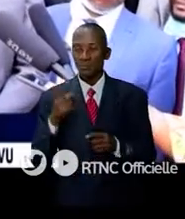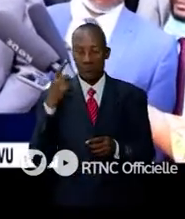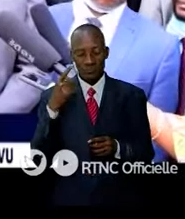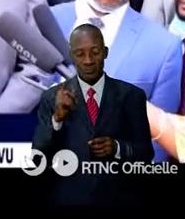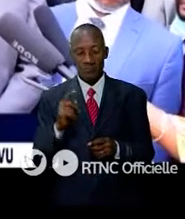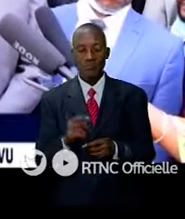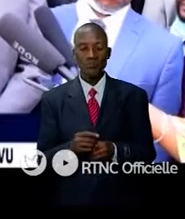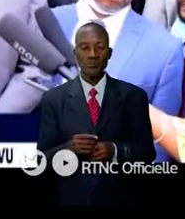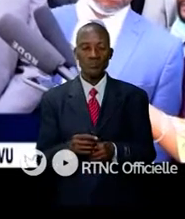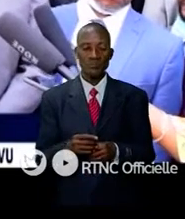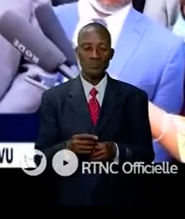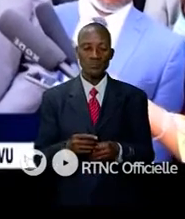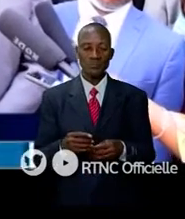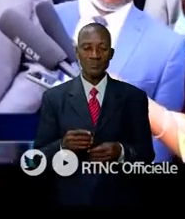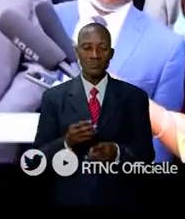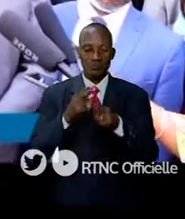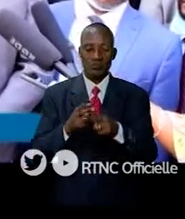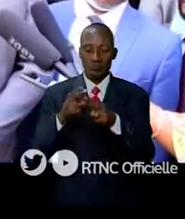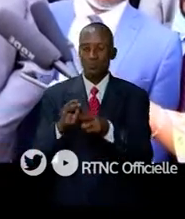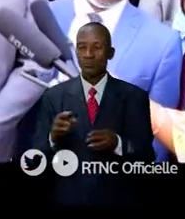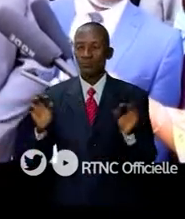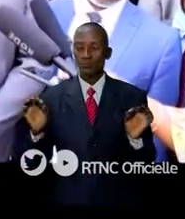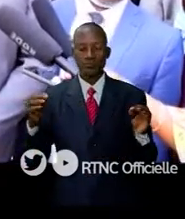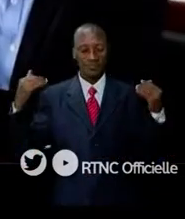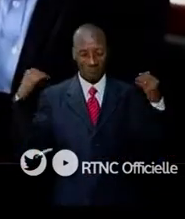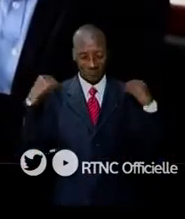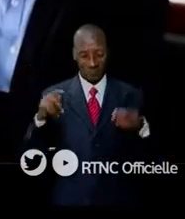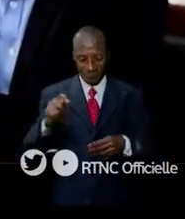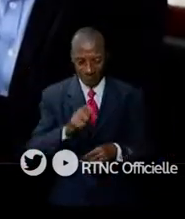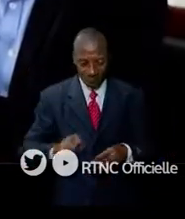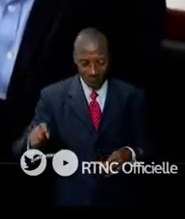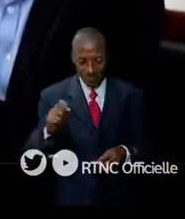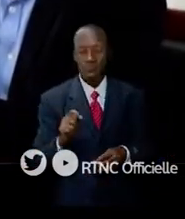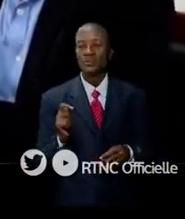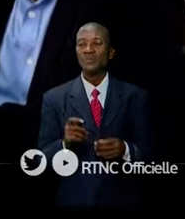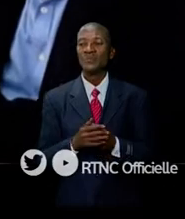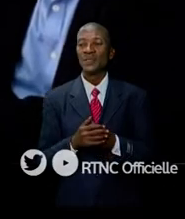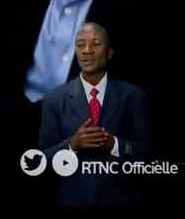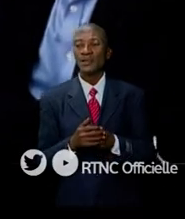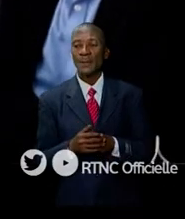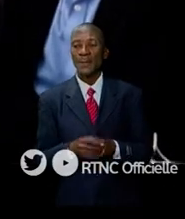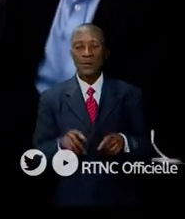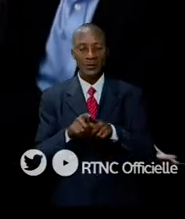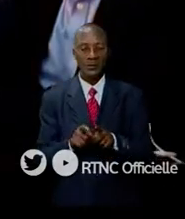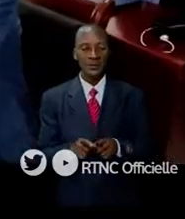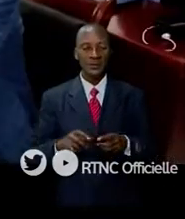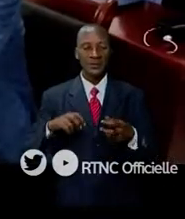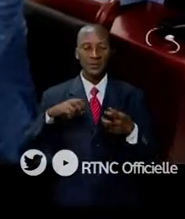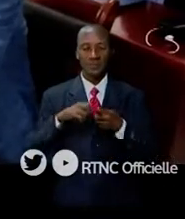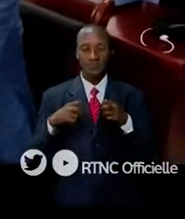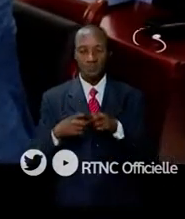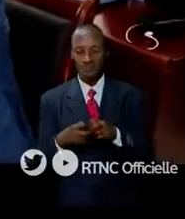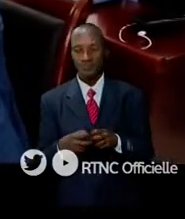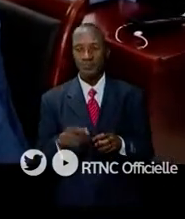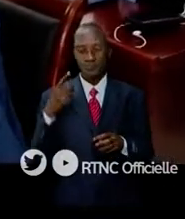administrateurs de territoire, la question des effectifs de police, les questions qui touchent le pouvoir coutumier. En tout cas,